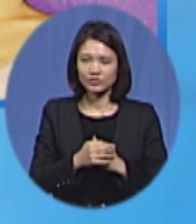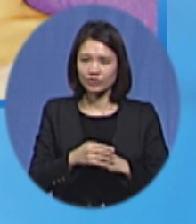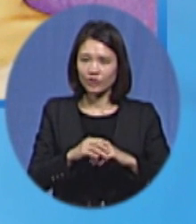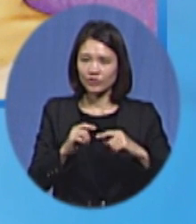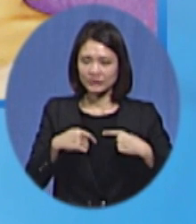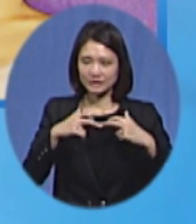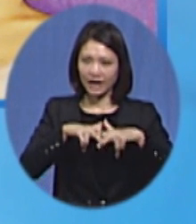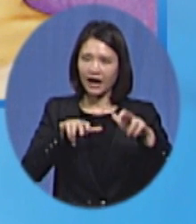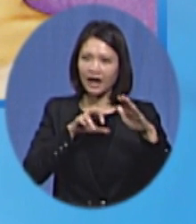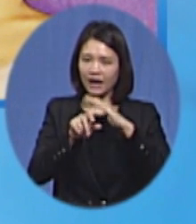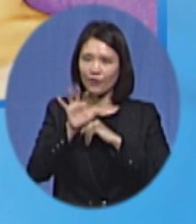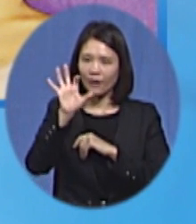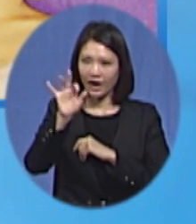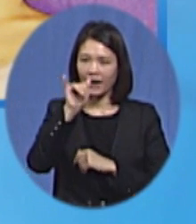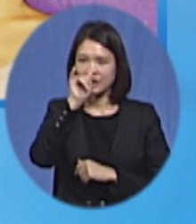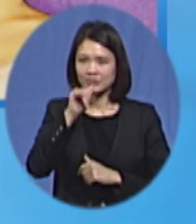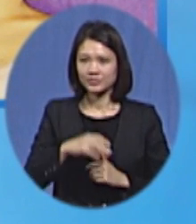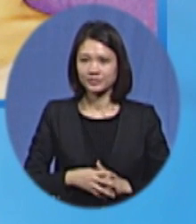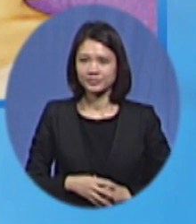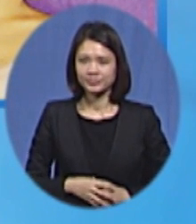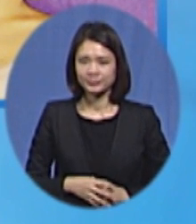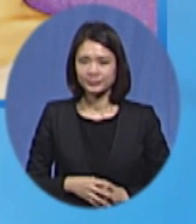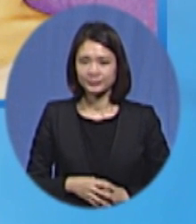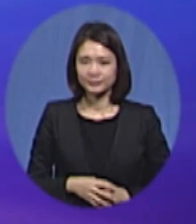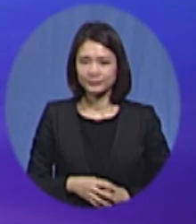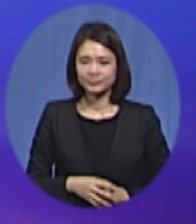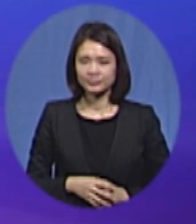공연장에는 화장실이 마련돼 있습니다.